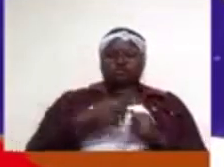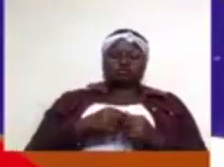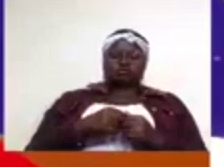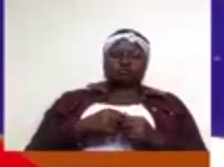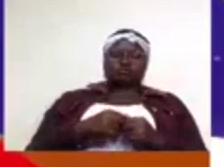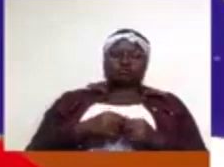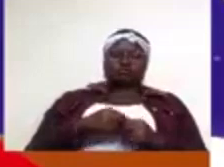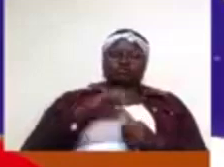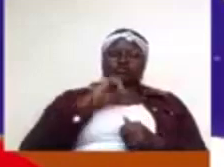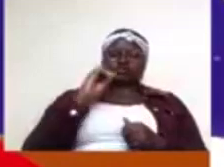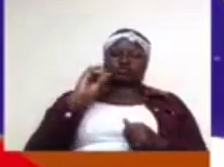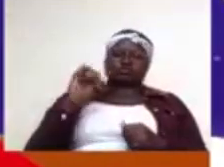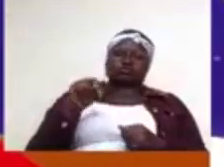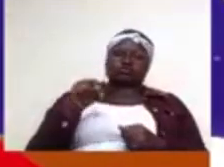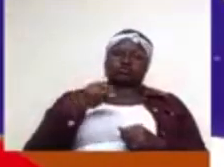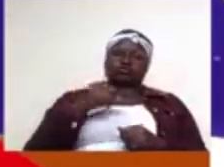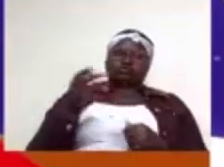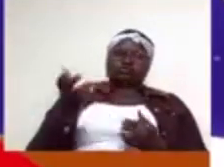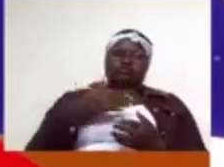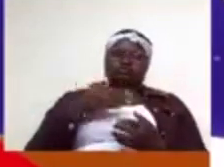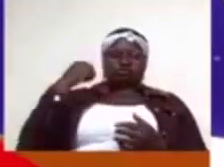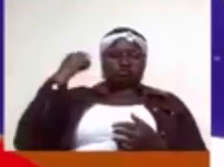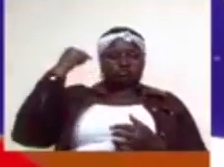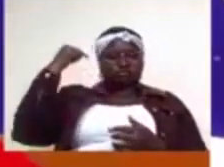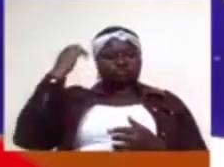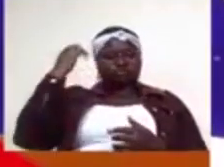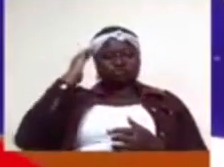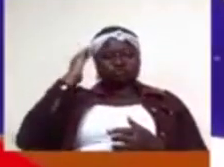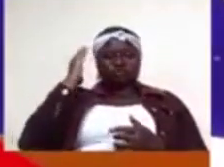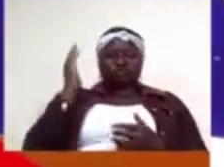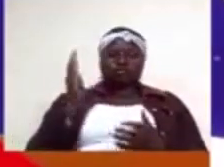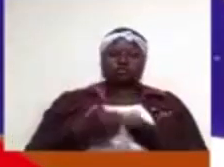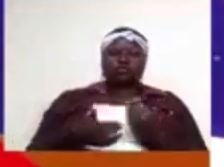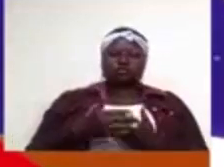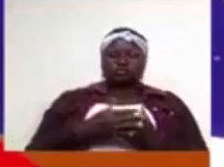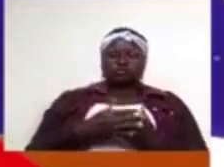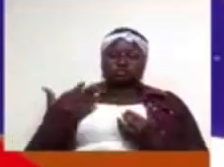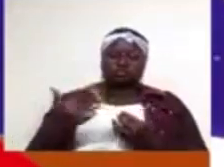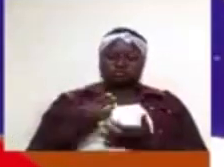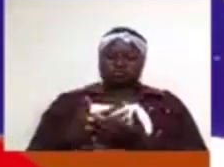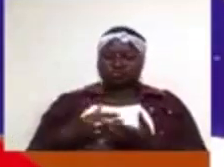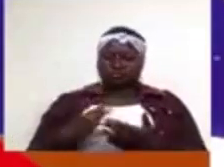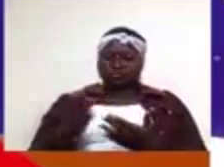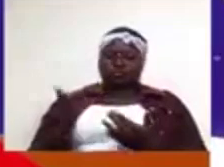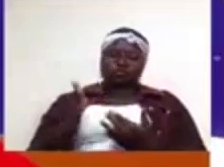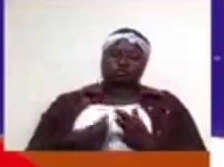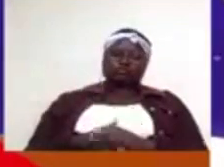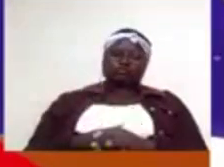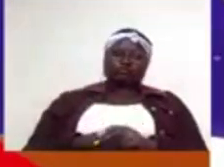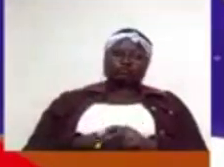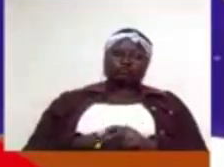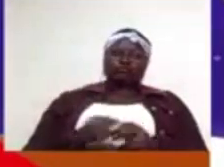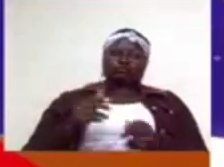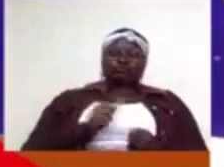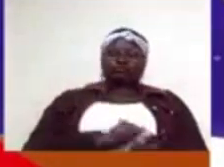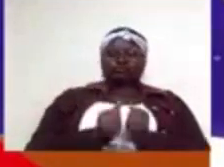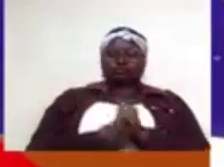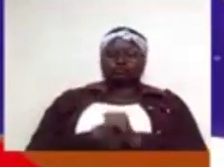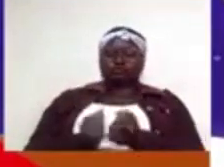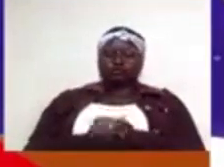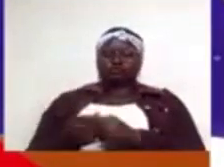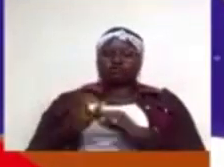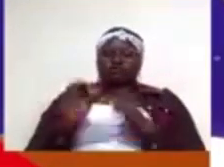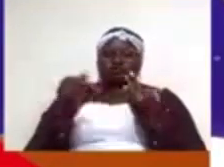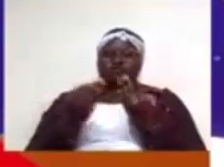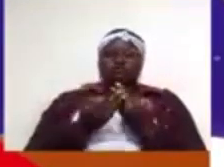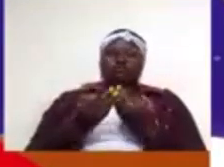ihianona kogo wakoro na ma post disorders mama undu maria ugereye kogo ugakora ati ona kuthamathama ku nduri